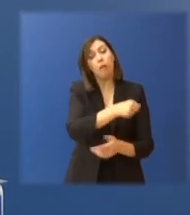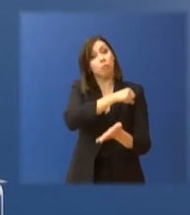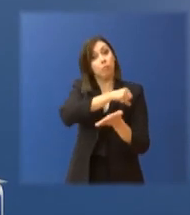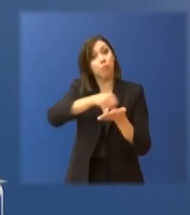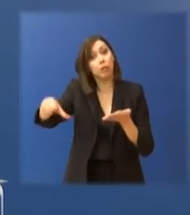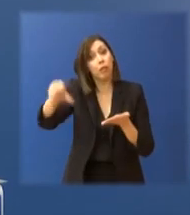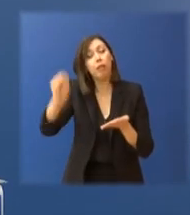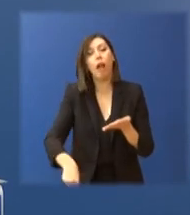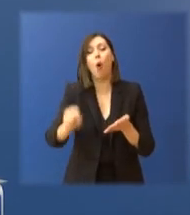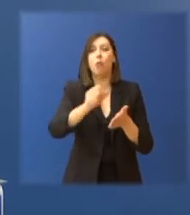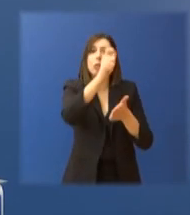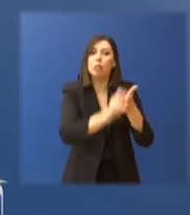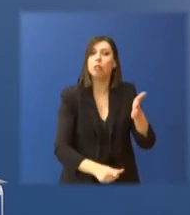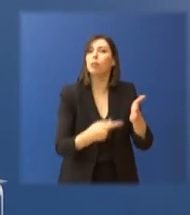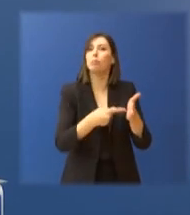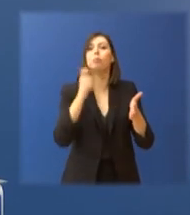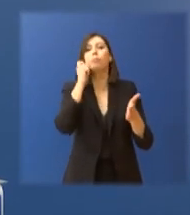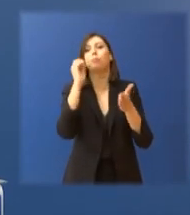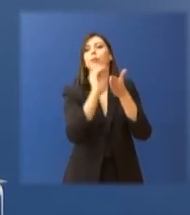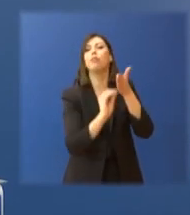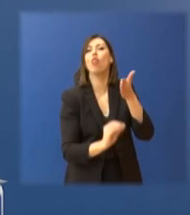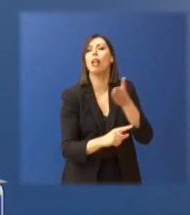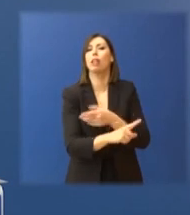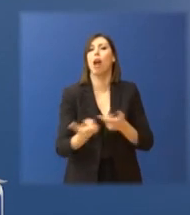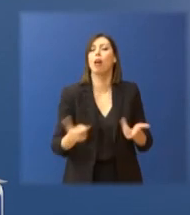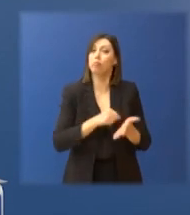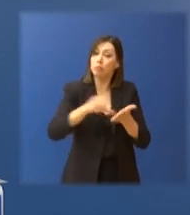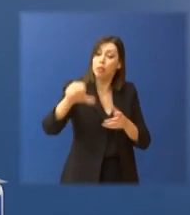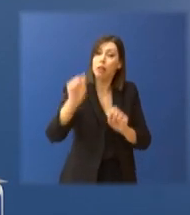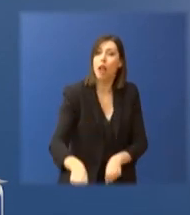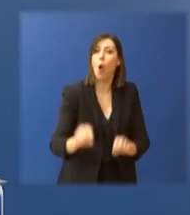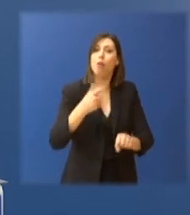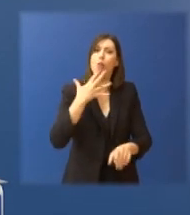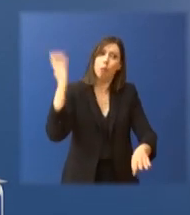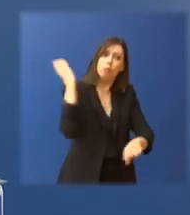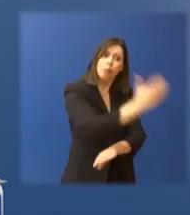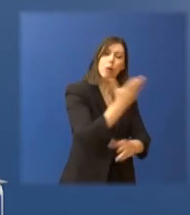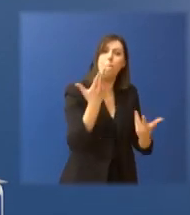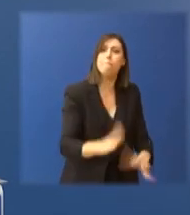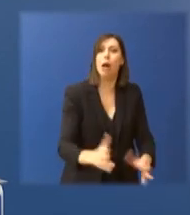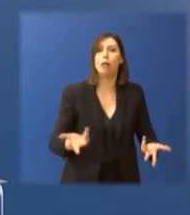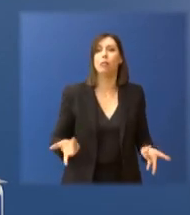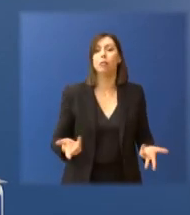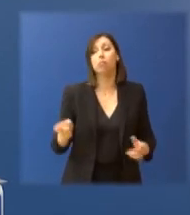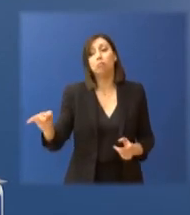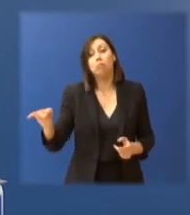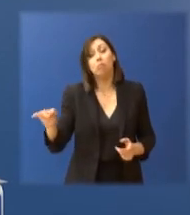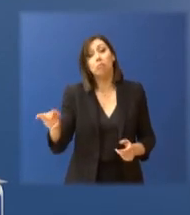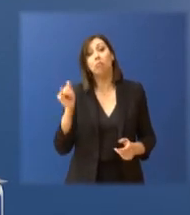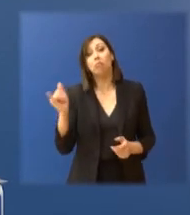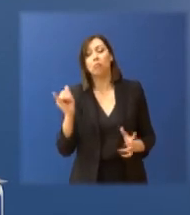αμετάκλητα και ομόφωνα καταδικασμένο για παράβαση καθήκοντος κύριο Παπά? Όσο δεν το πράττει, μία μόνο εξήγηση